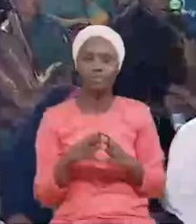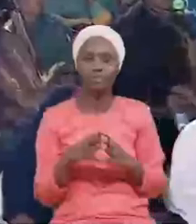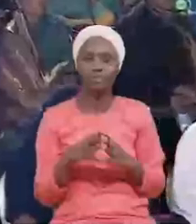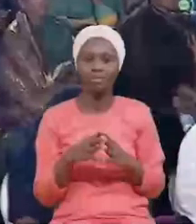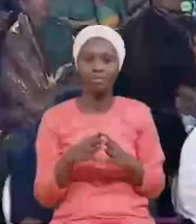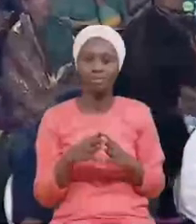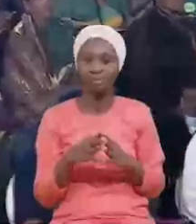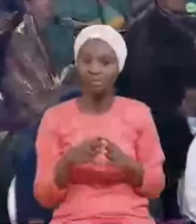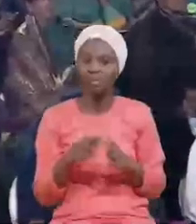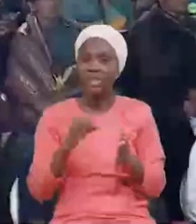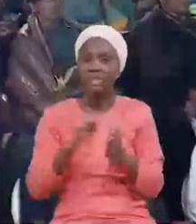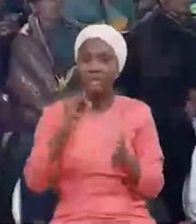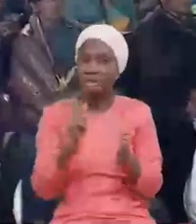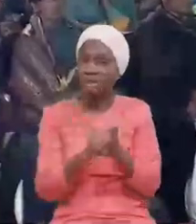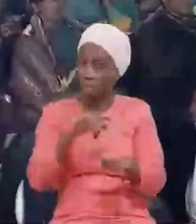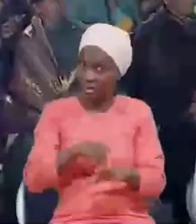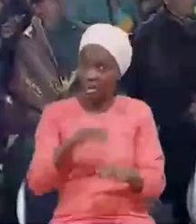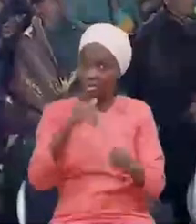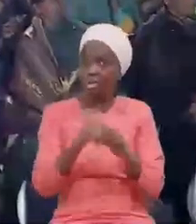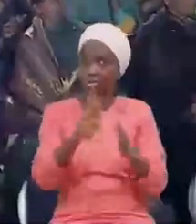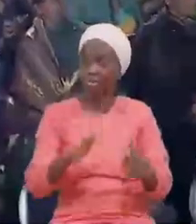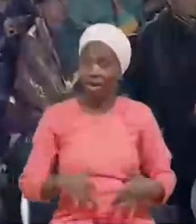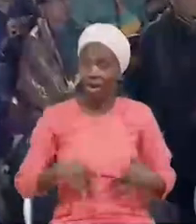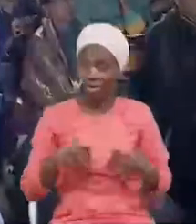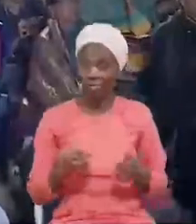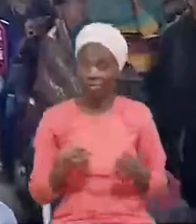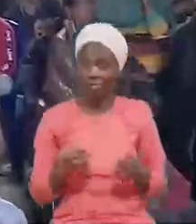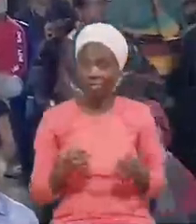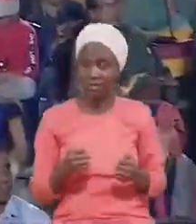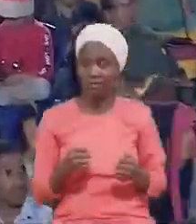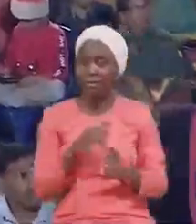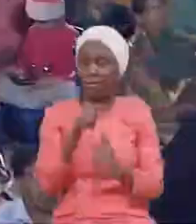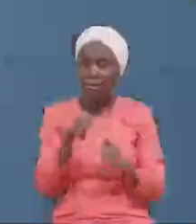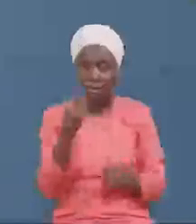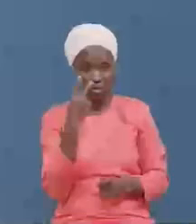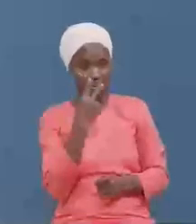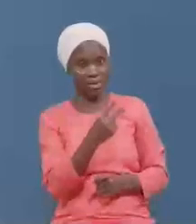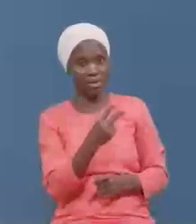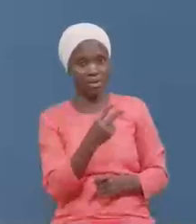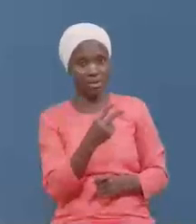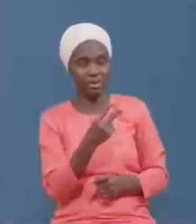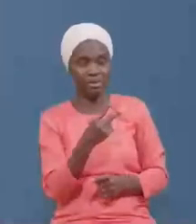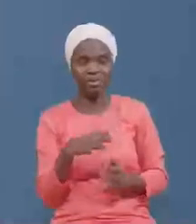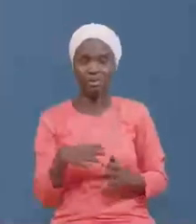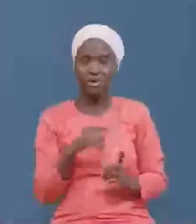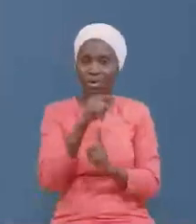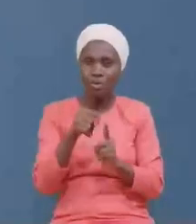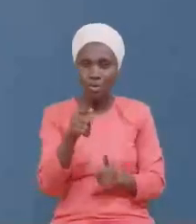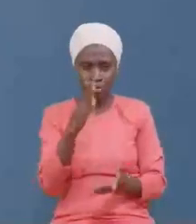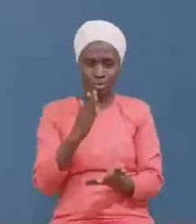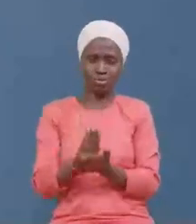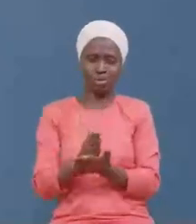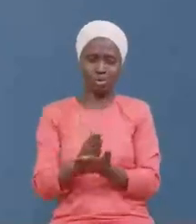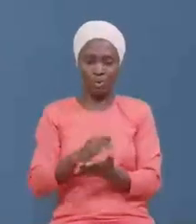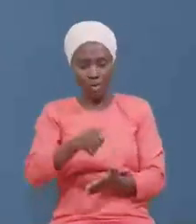C'est en ce moment dans votre vie, lorsque vous regardez, lorsque vous cessez toute